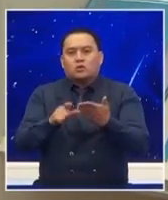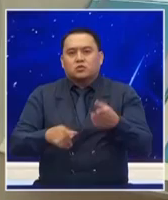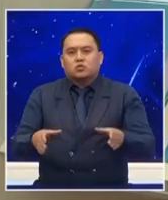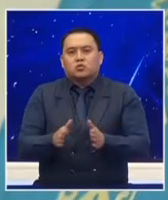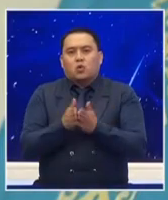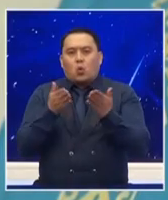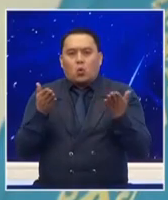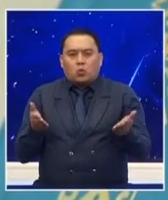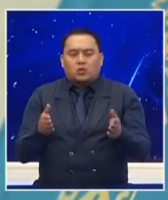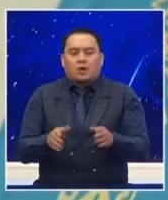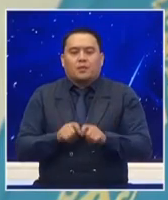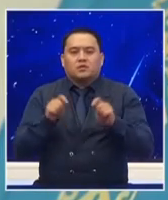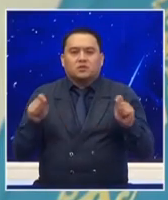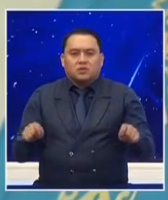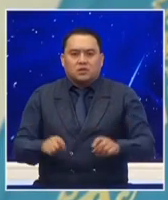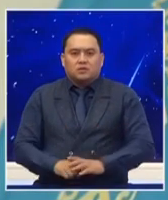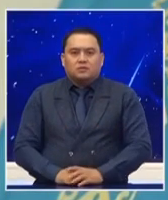20 томдық кітапты шығарған.